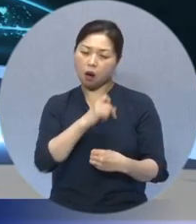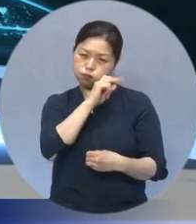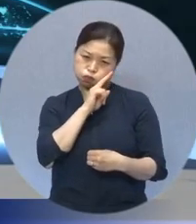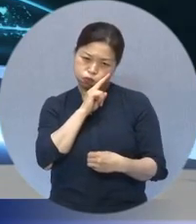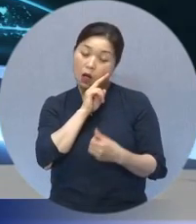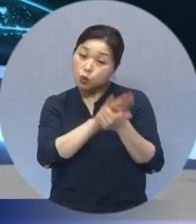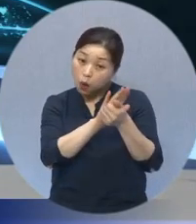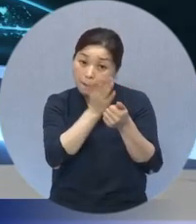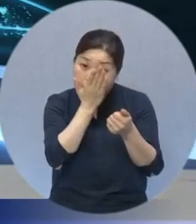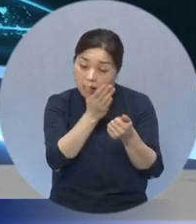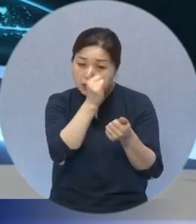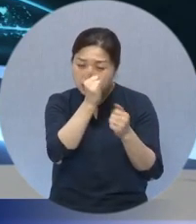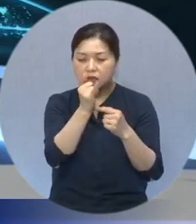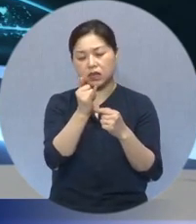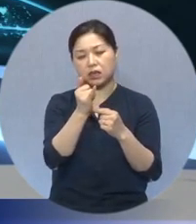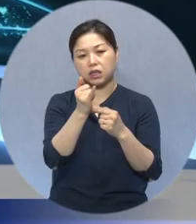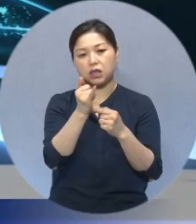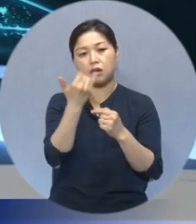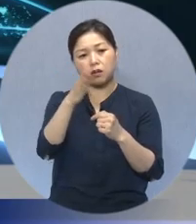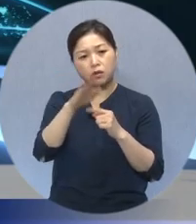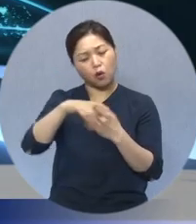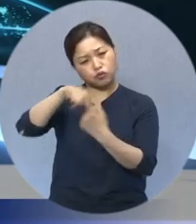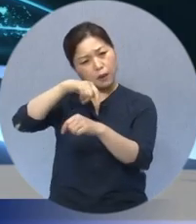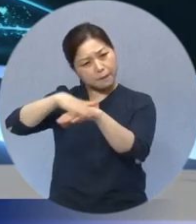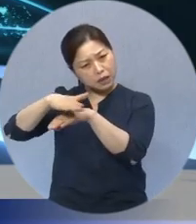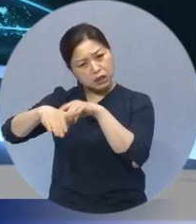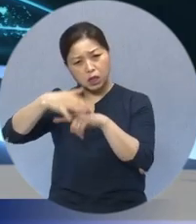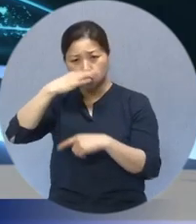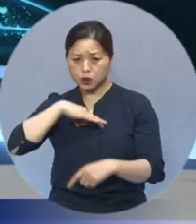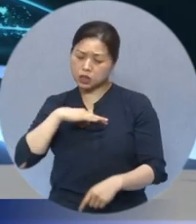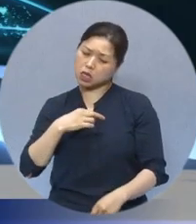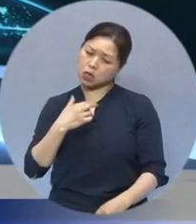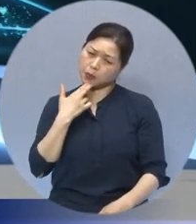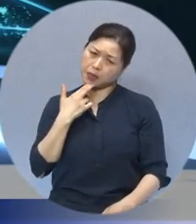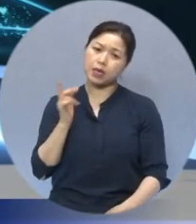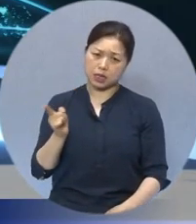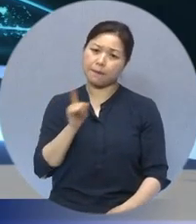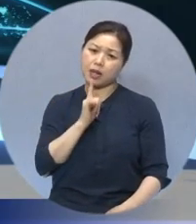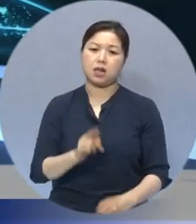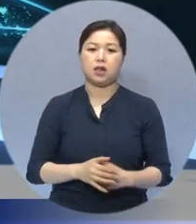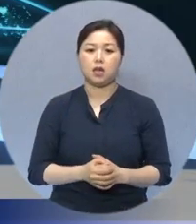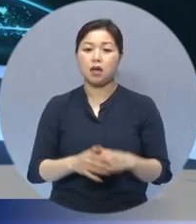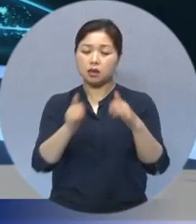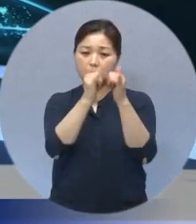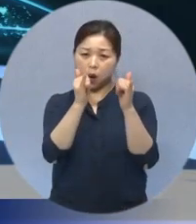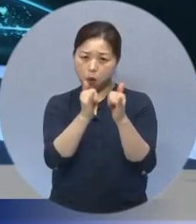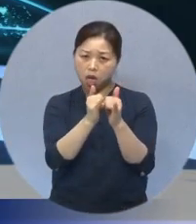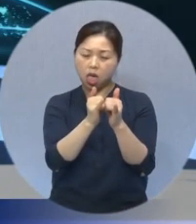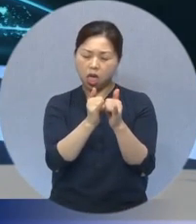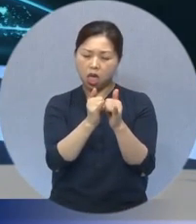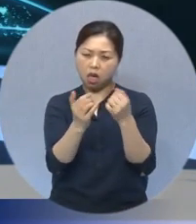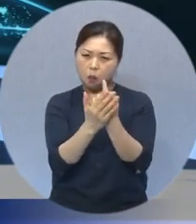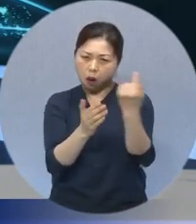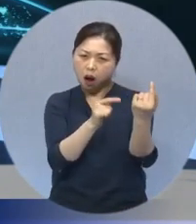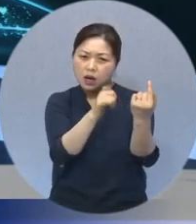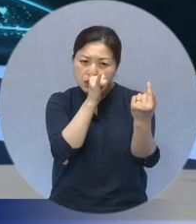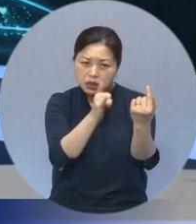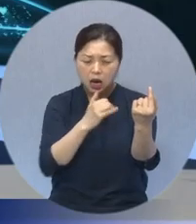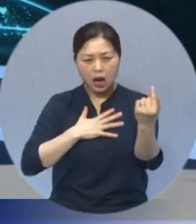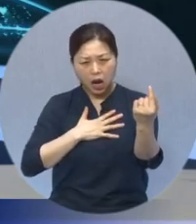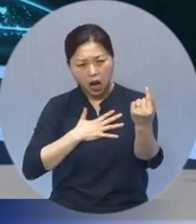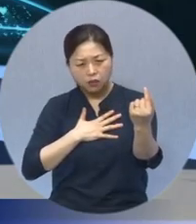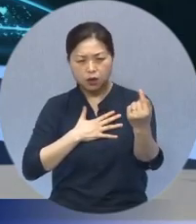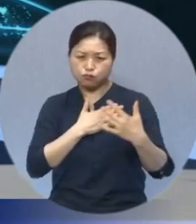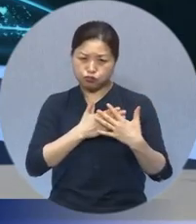도와주는 서비스 지만 운영방식에 대한 실효성 논란이 일고 있는데요 사회적 고리 위험에 따른 심리적 불안과